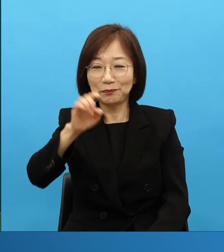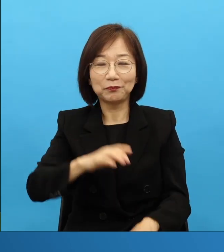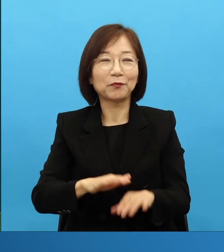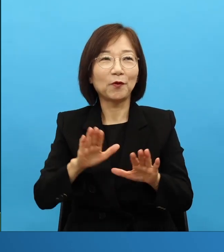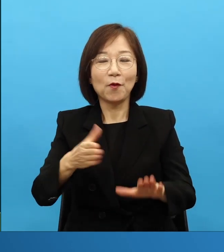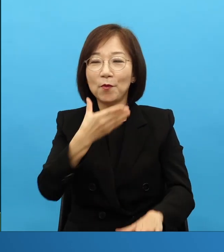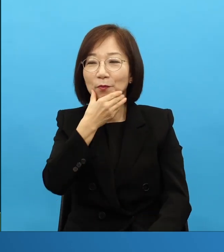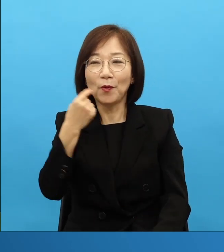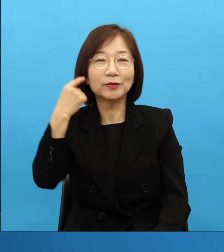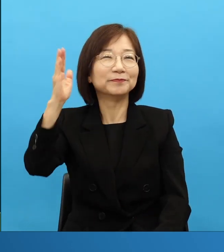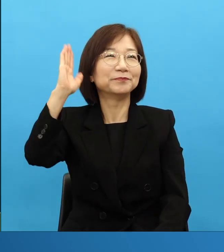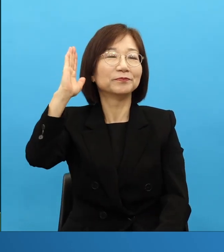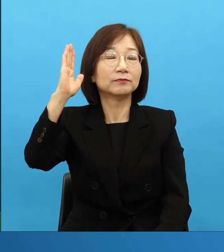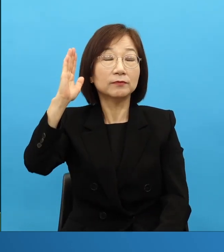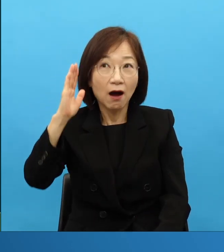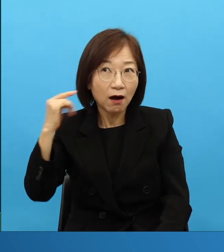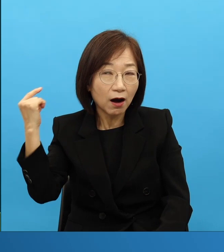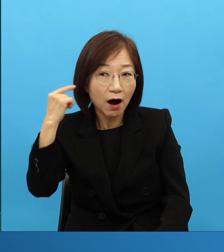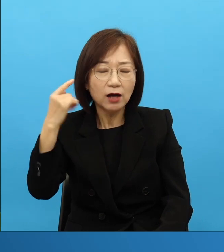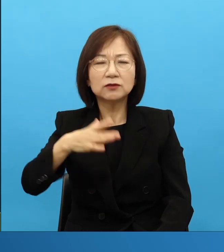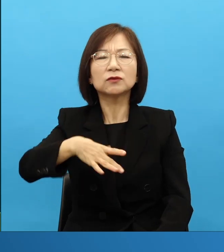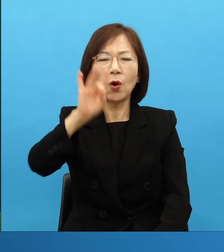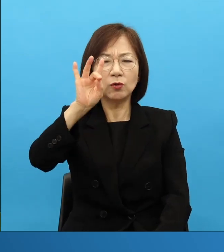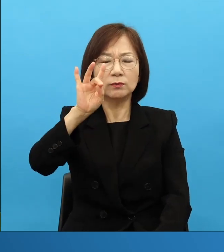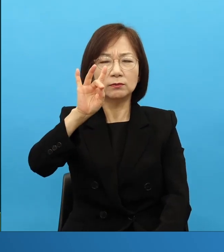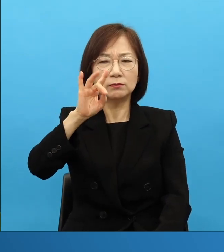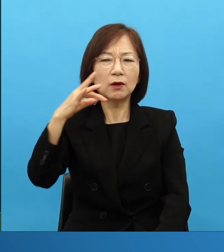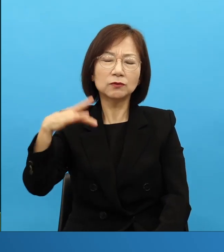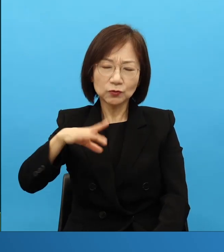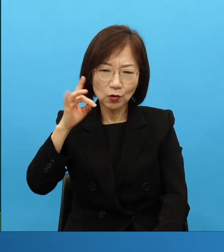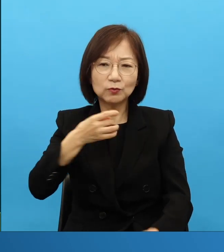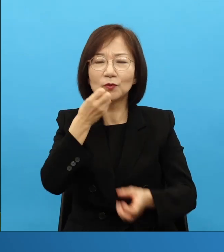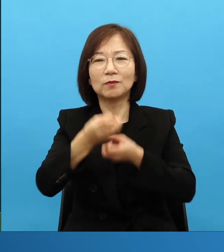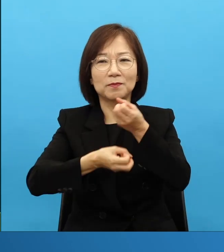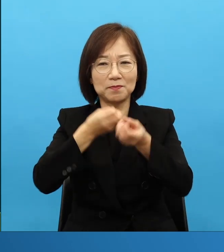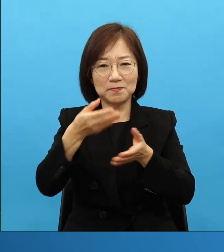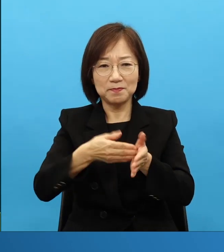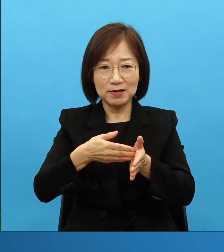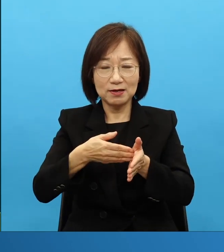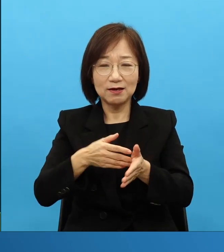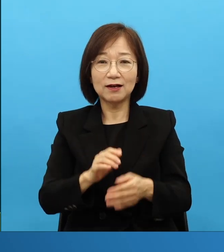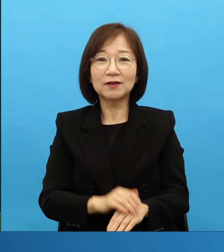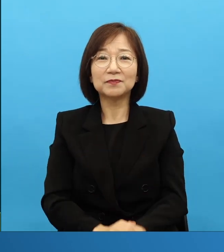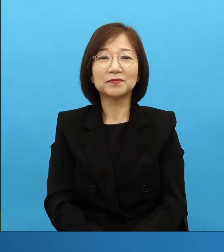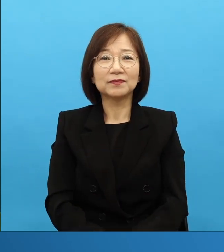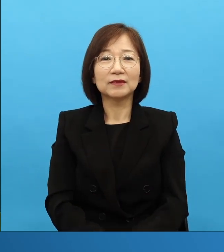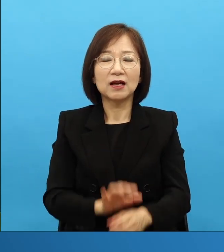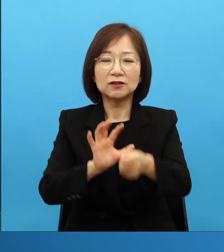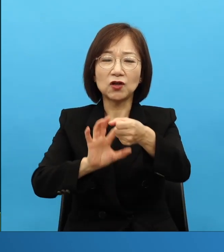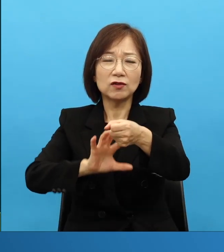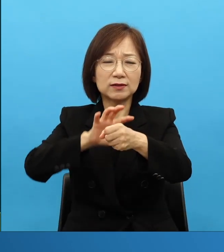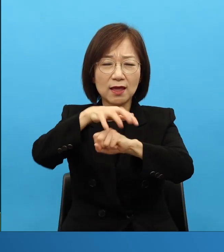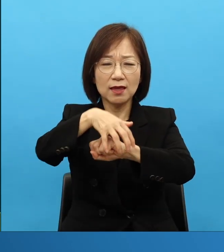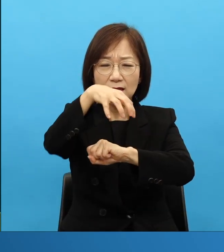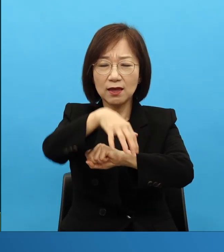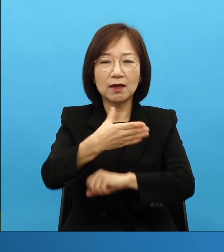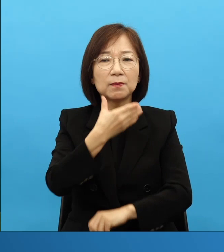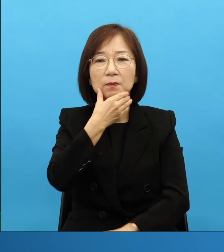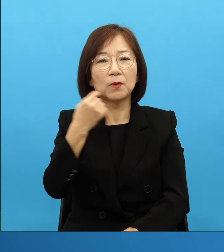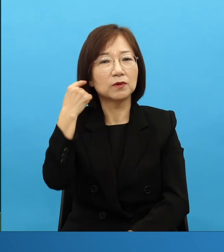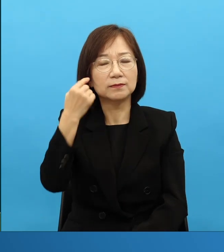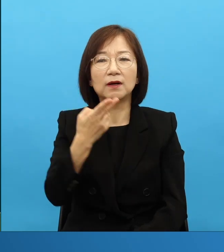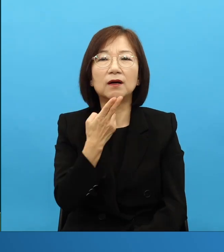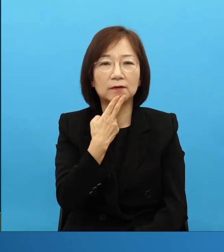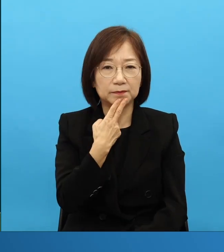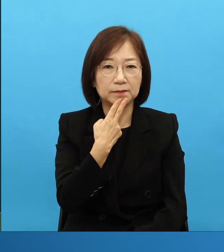of Europe, they were shocked and said they heard the gospel for the first time. 전 세계는 지금 복음이 없습니다. The entire world